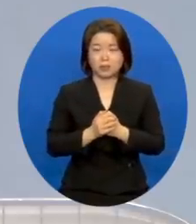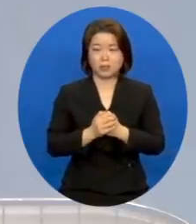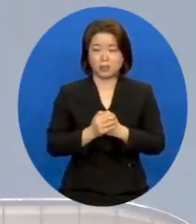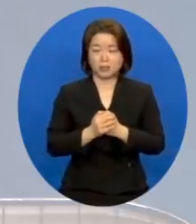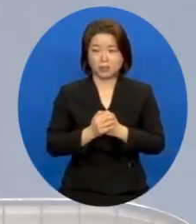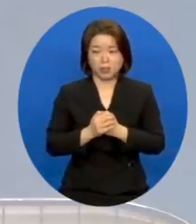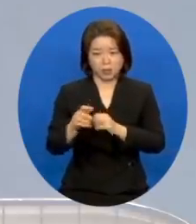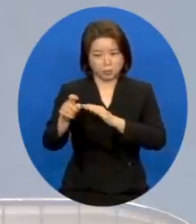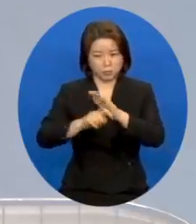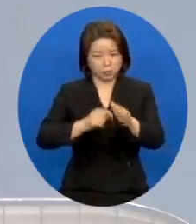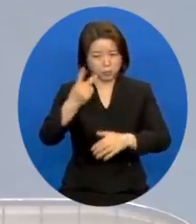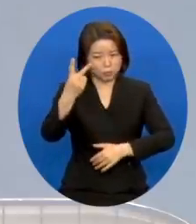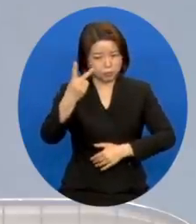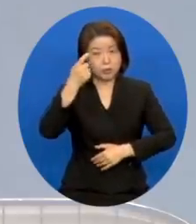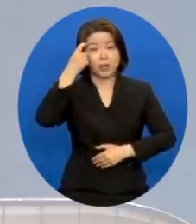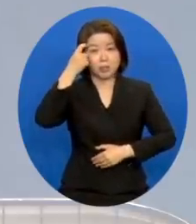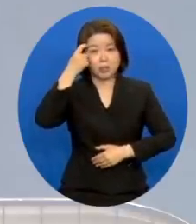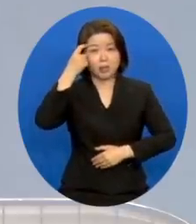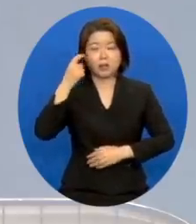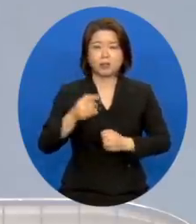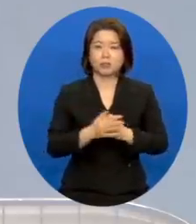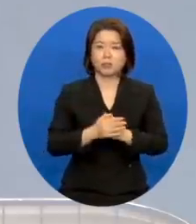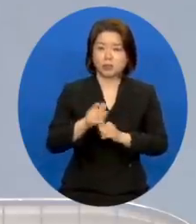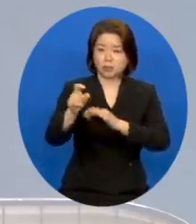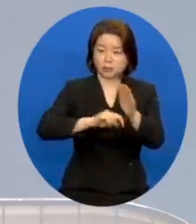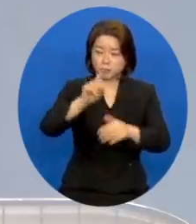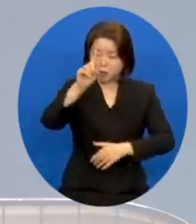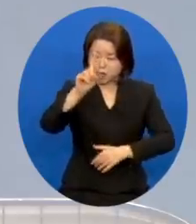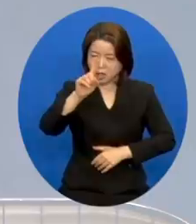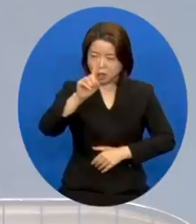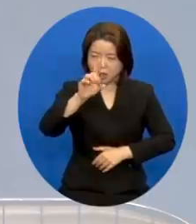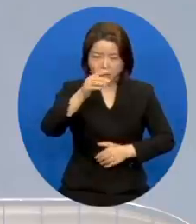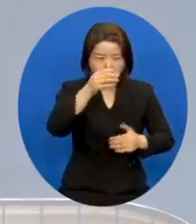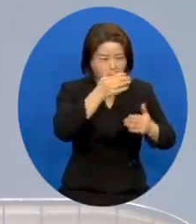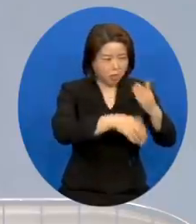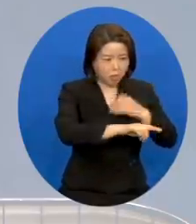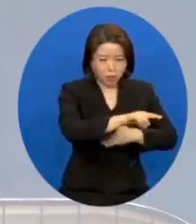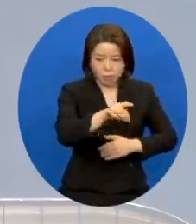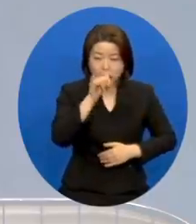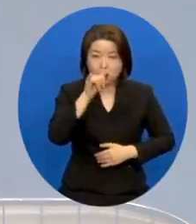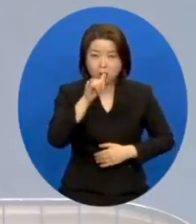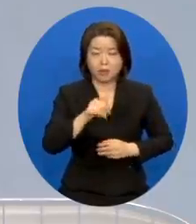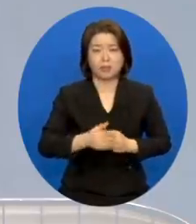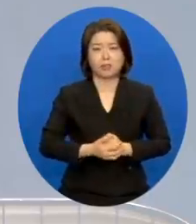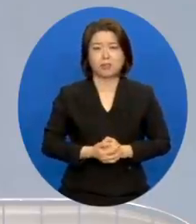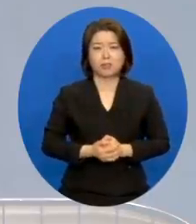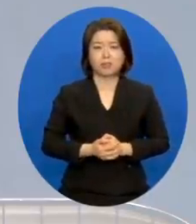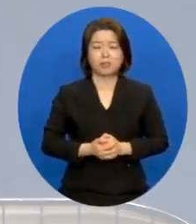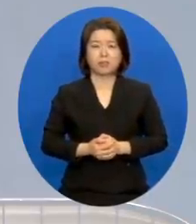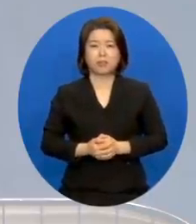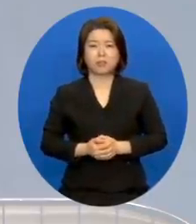내 생각이 등을 도둑 하나가 아직도 남아있다는 것도 2가 나가